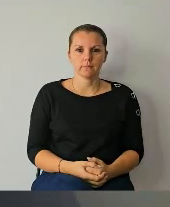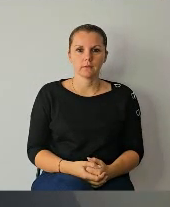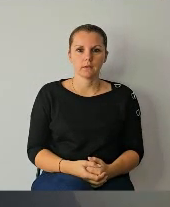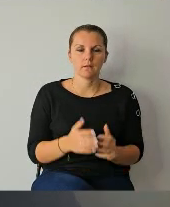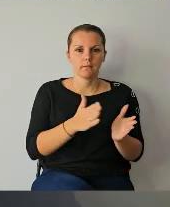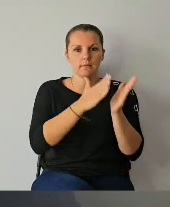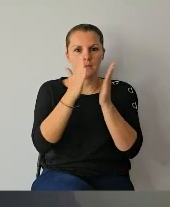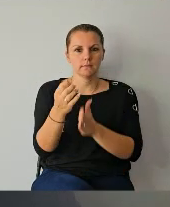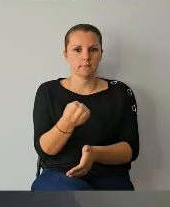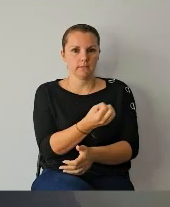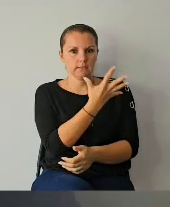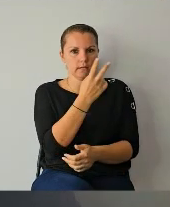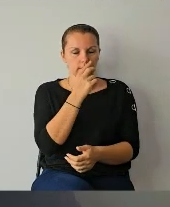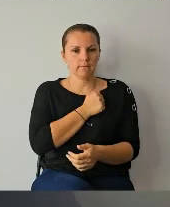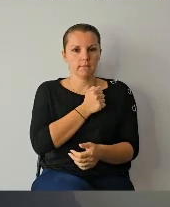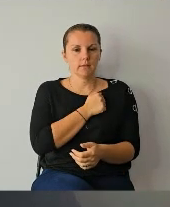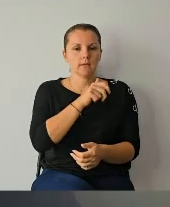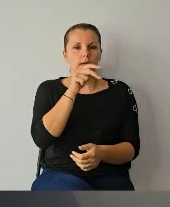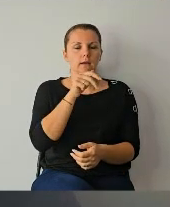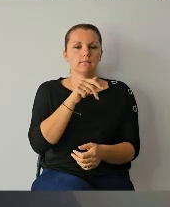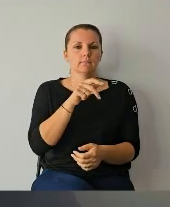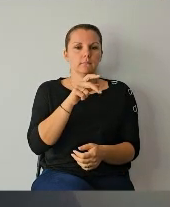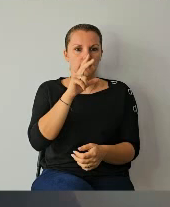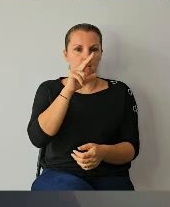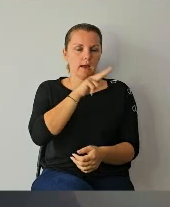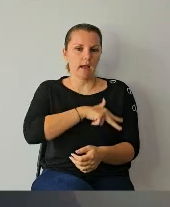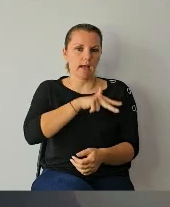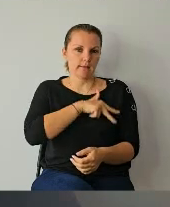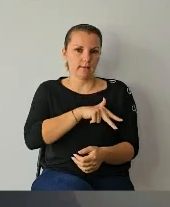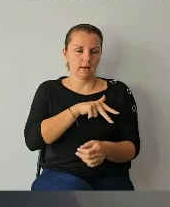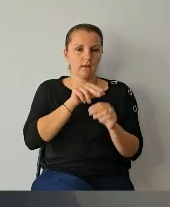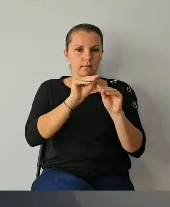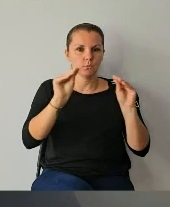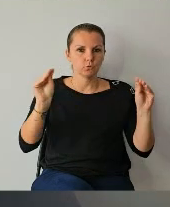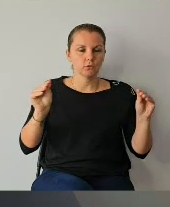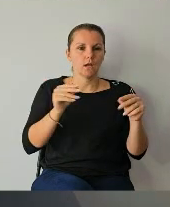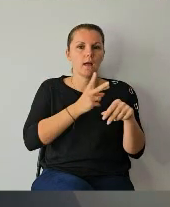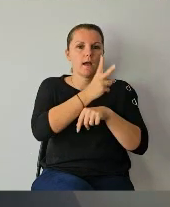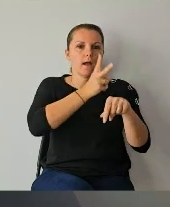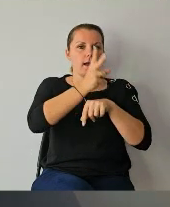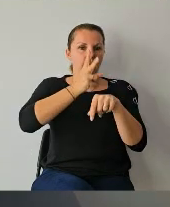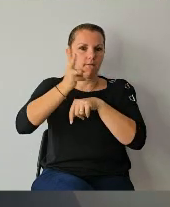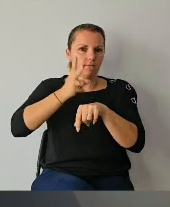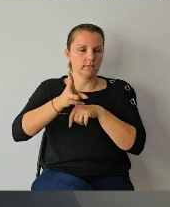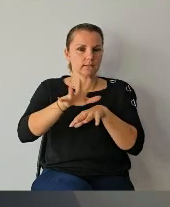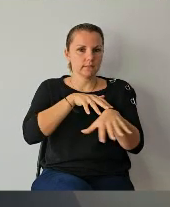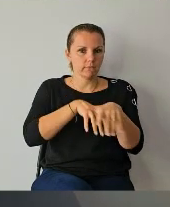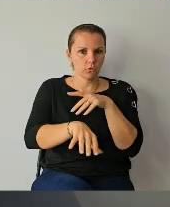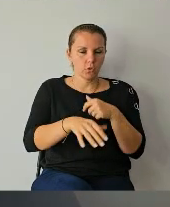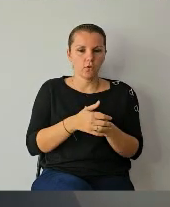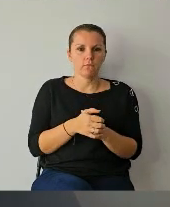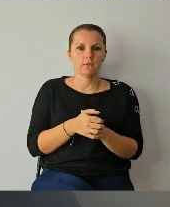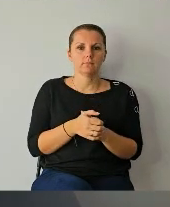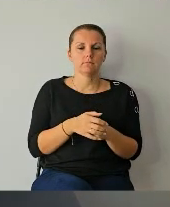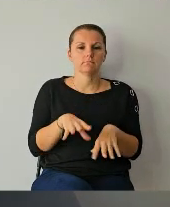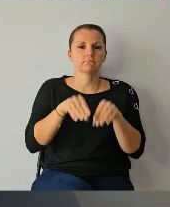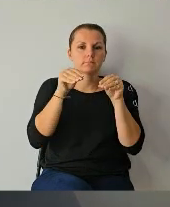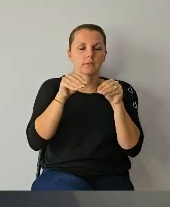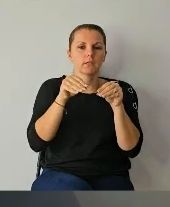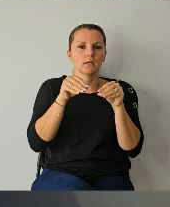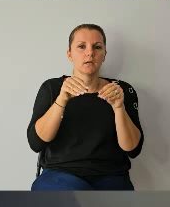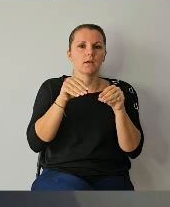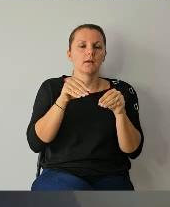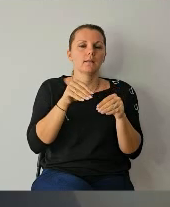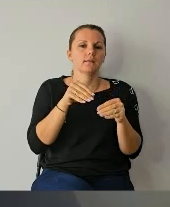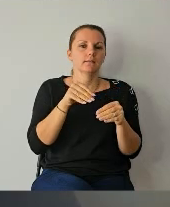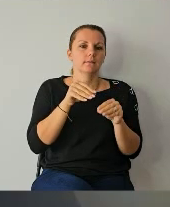Następny slajd przedstawia kadrę nauczycielską, awans zawodowy według stopni awansu, począwszy od nauczyciela